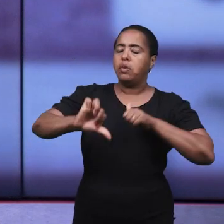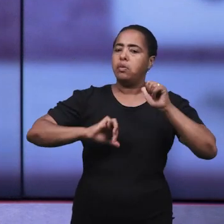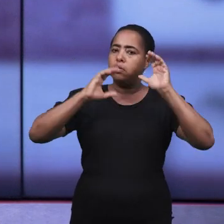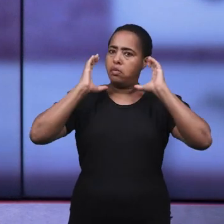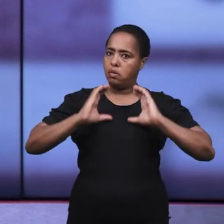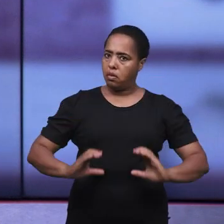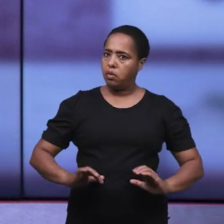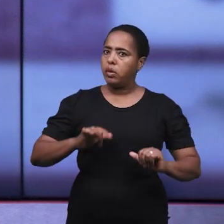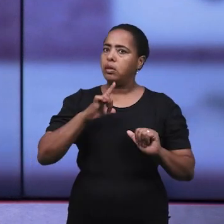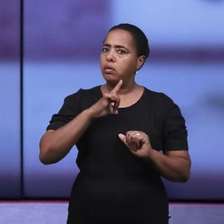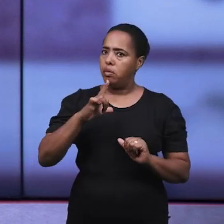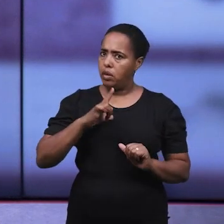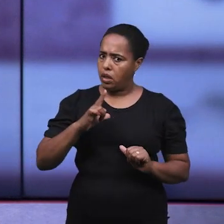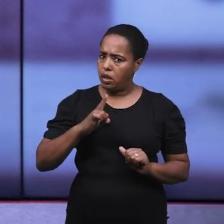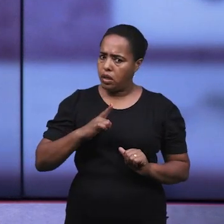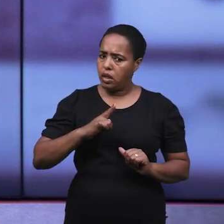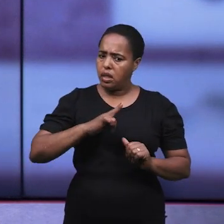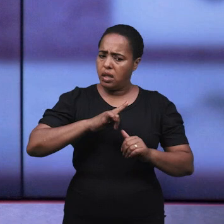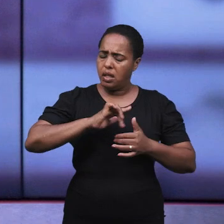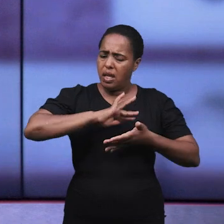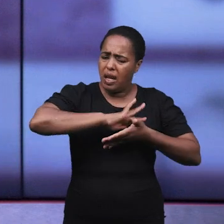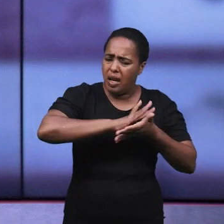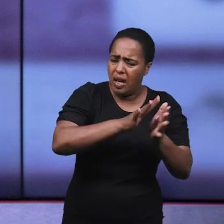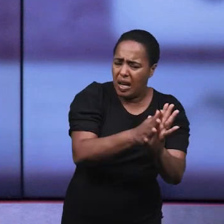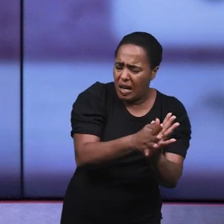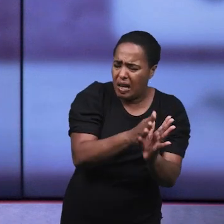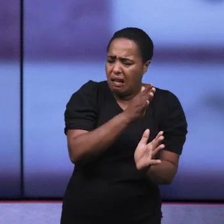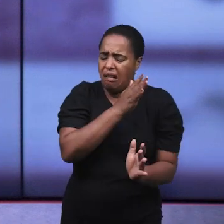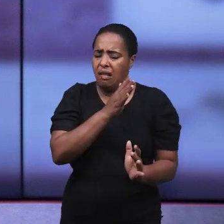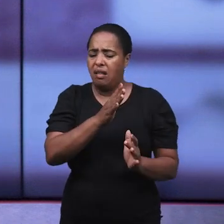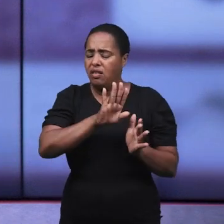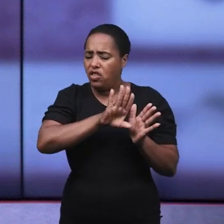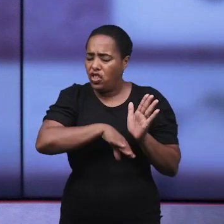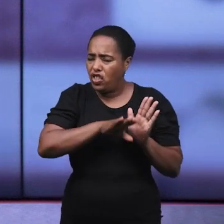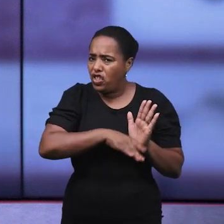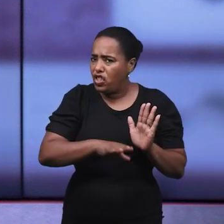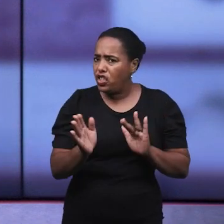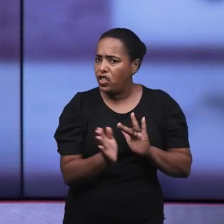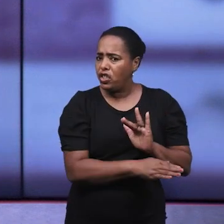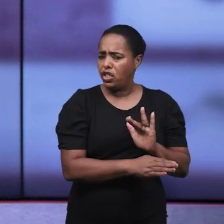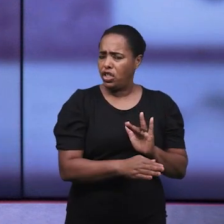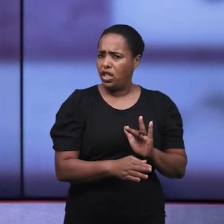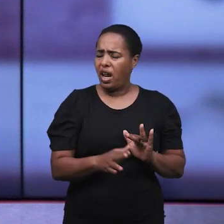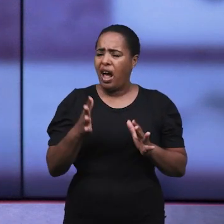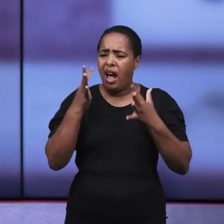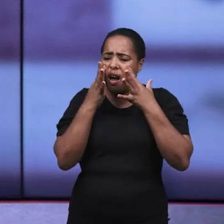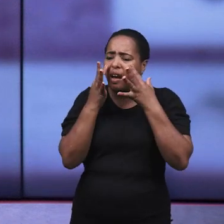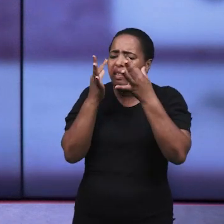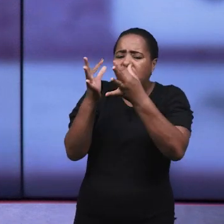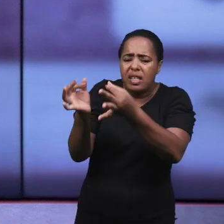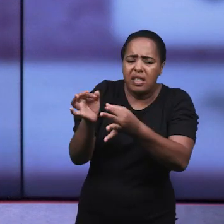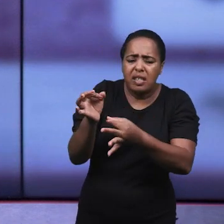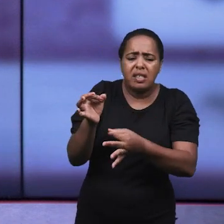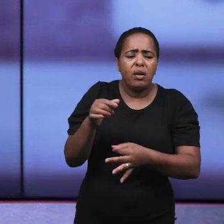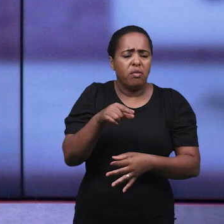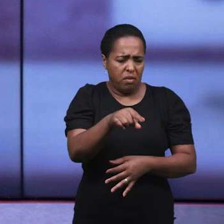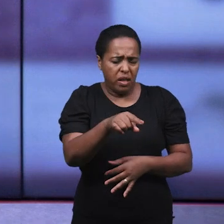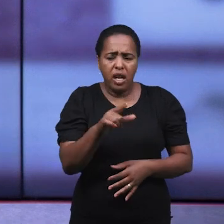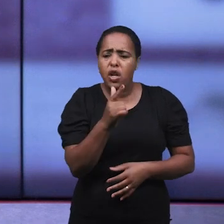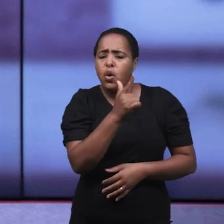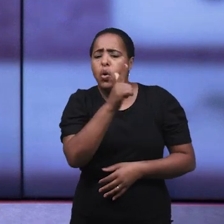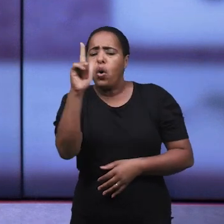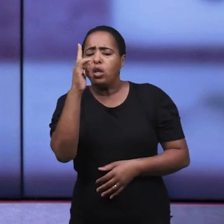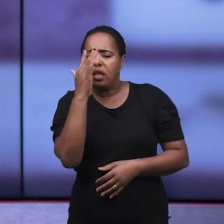Nous devons parler à elle de manière que son comportement soit changé. Éviter à appeler